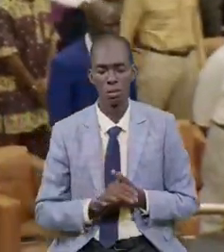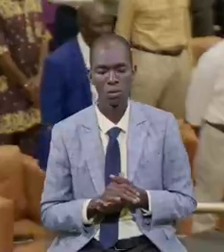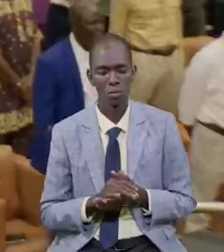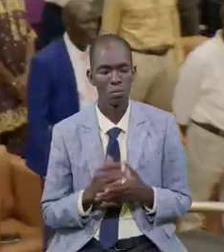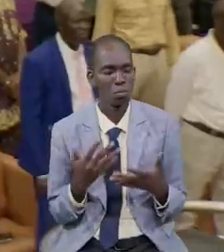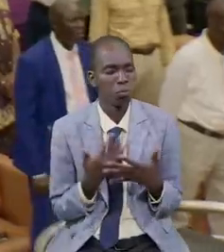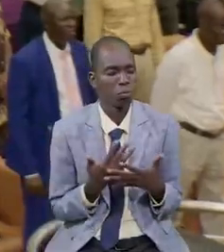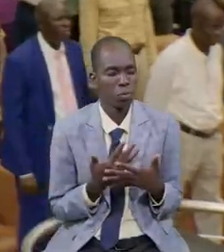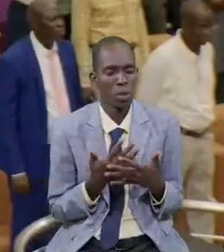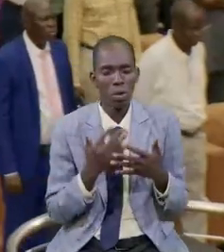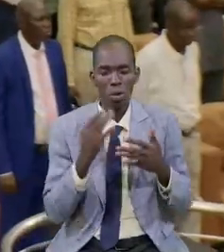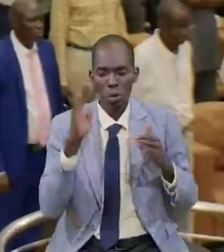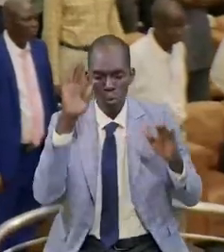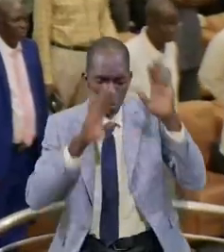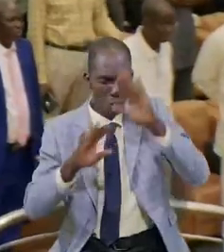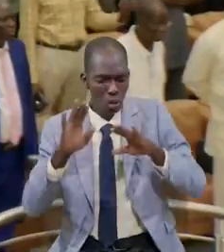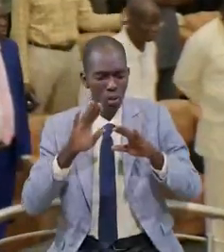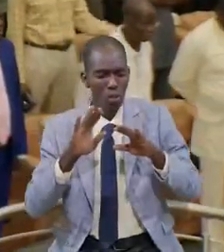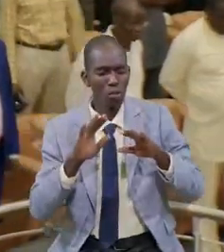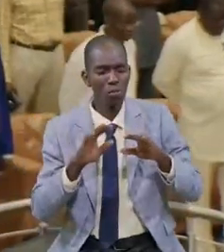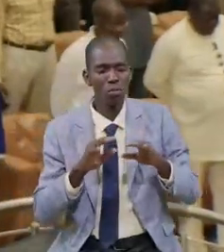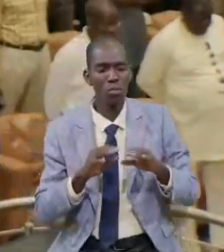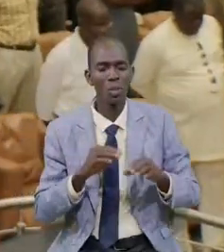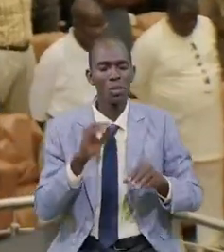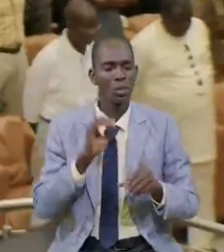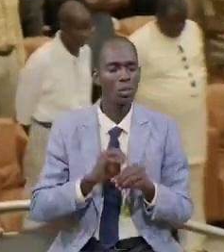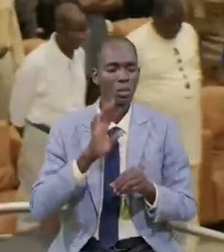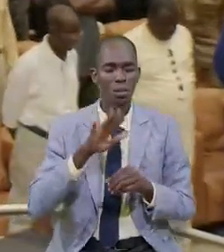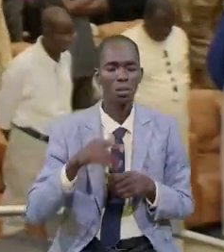la frayeur, les soucis,